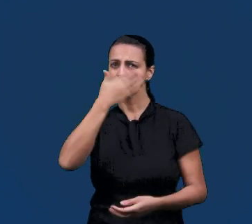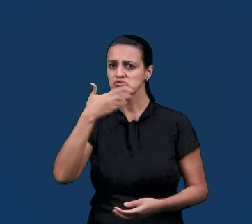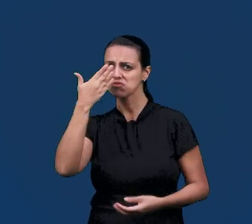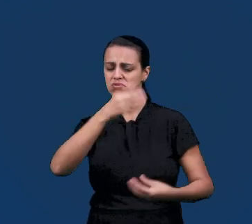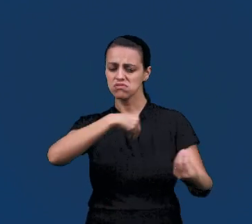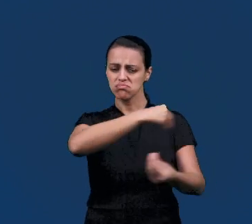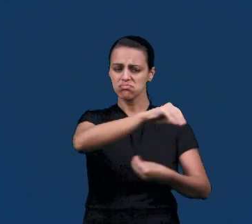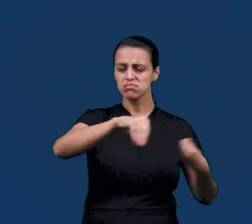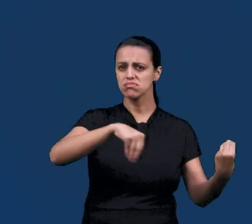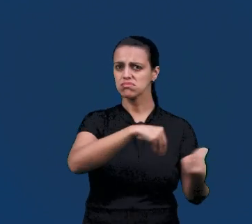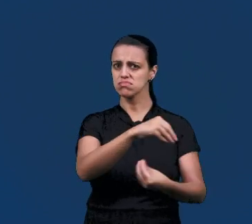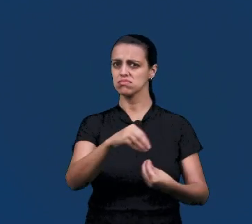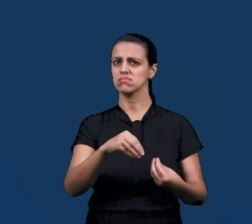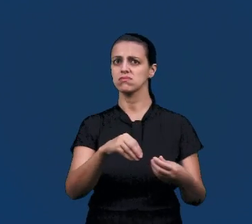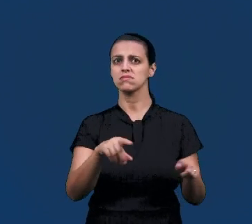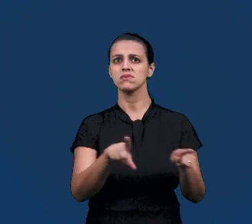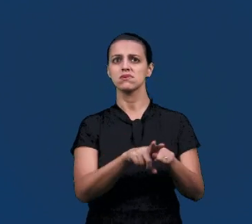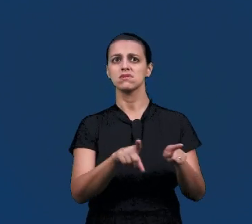de ce qui est